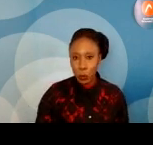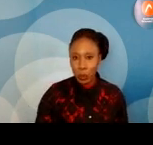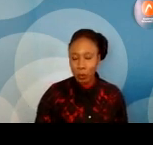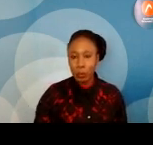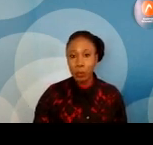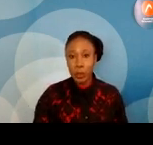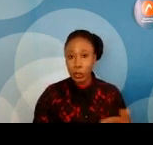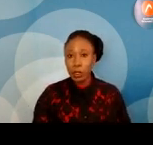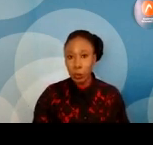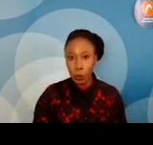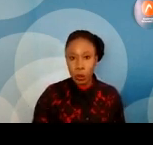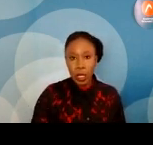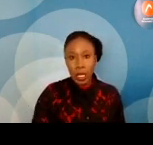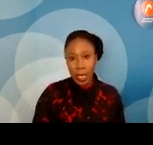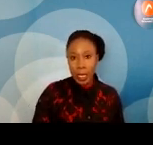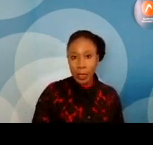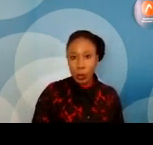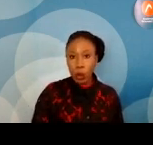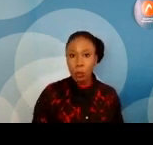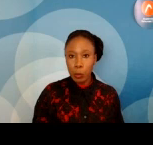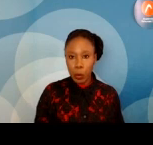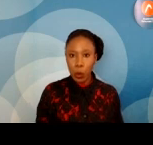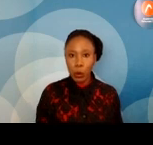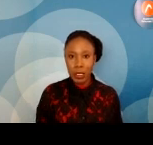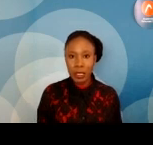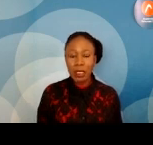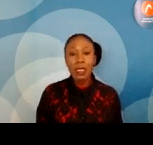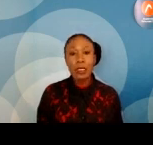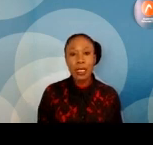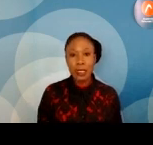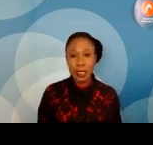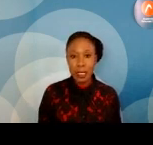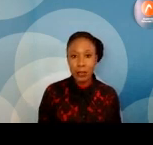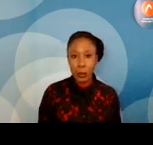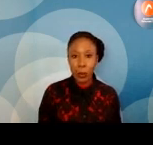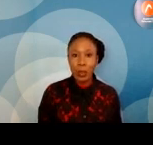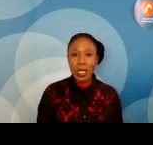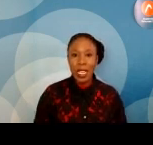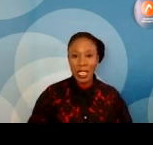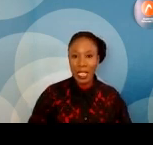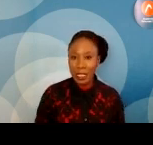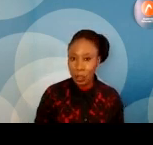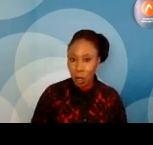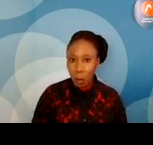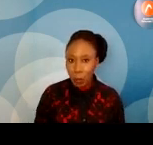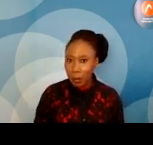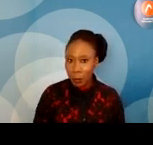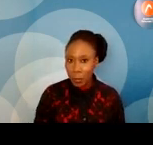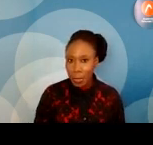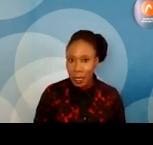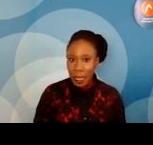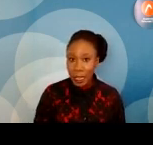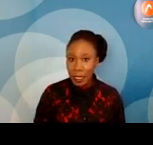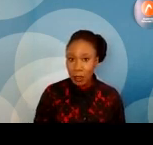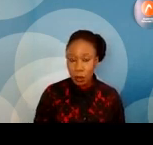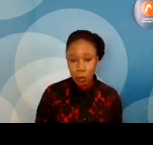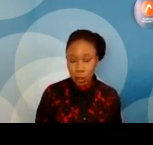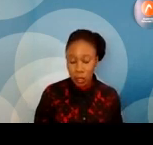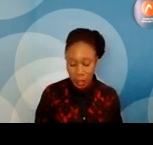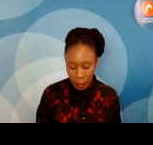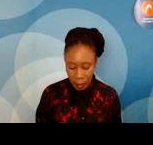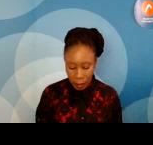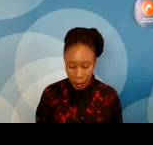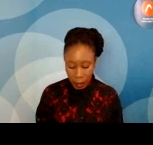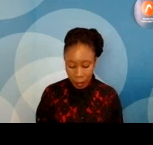dessa personer bryter mot normen på något sätt tillskriver dem egenskaper